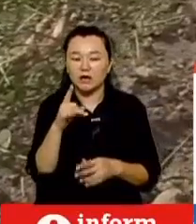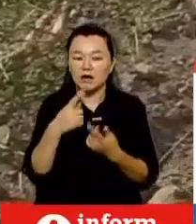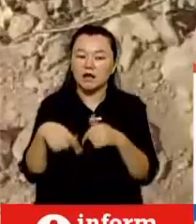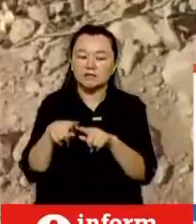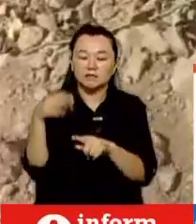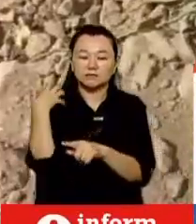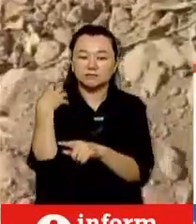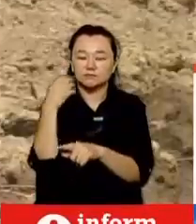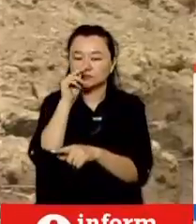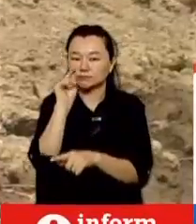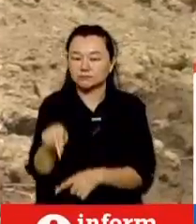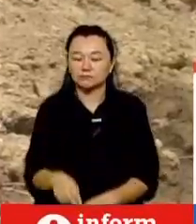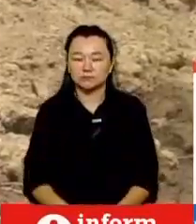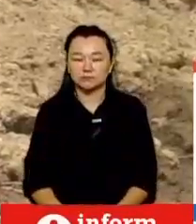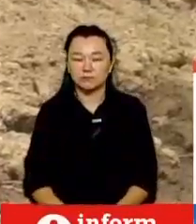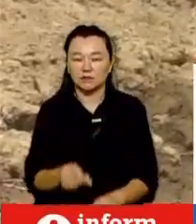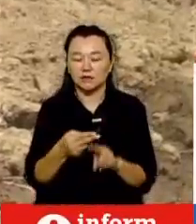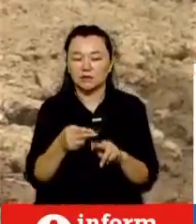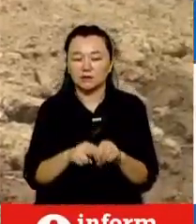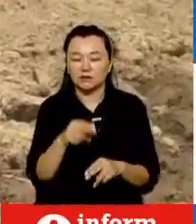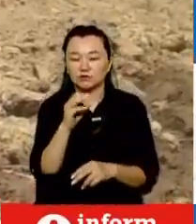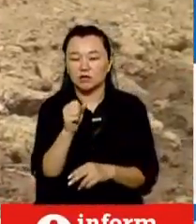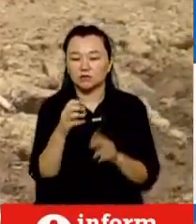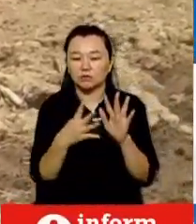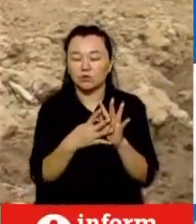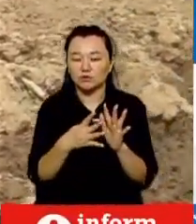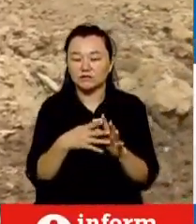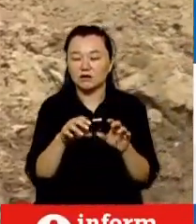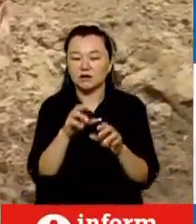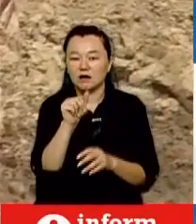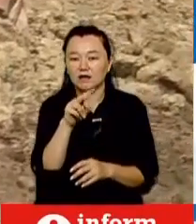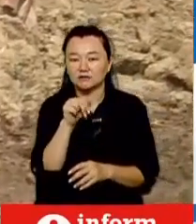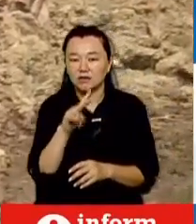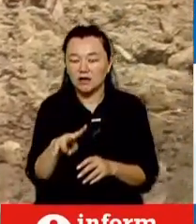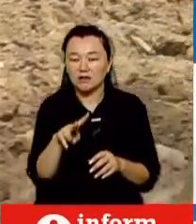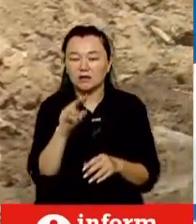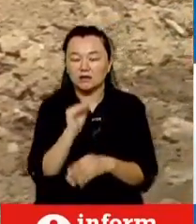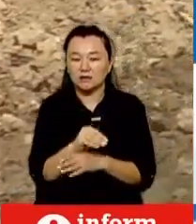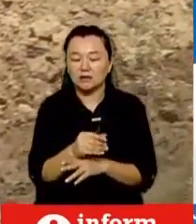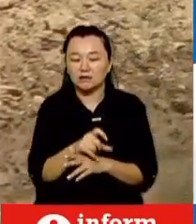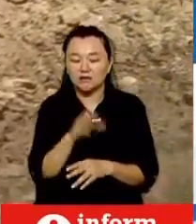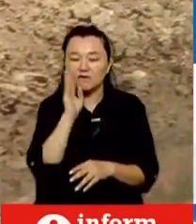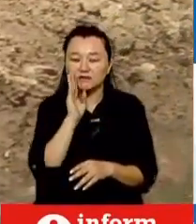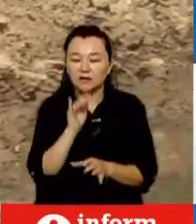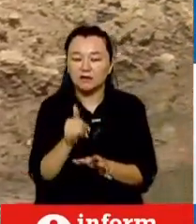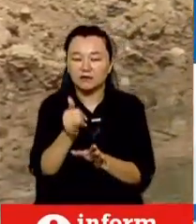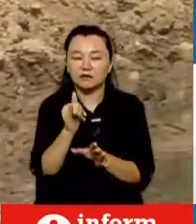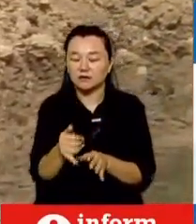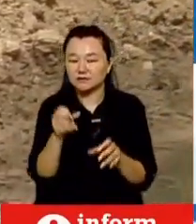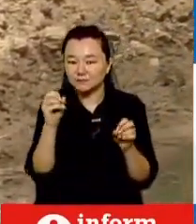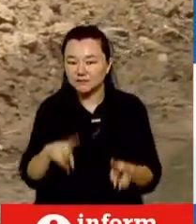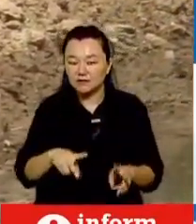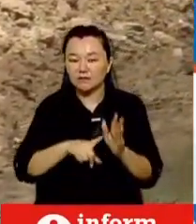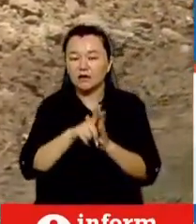кінәлейді. Мынау Шатоғыз каналы Талапты ауылы құрылғалы осындағы алқапты суару үшін арналған екен. Әу